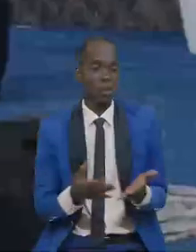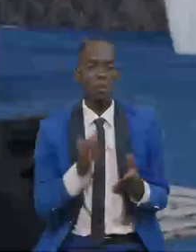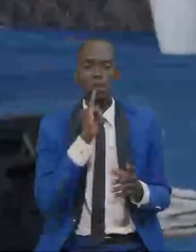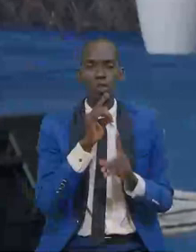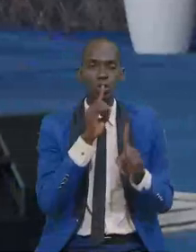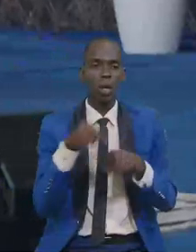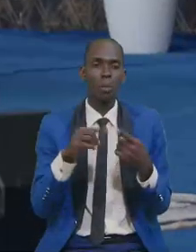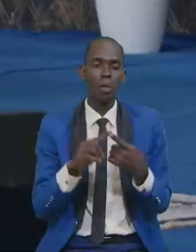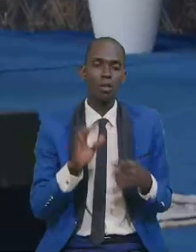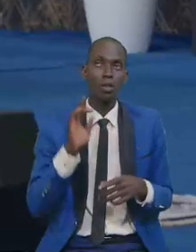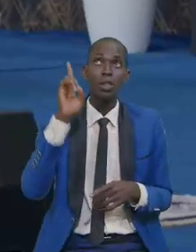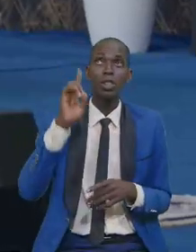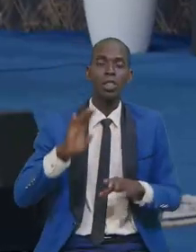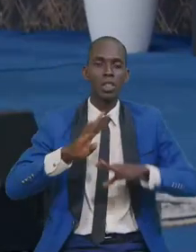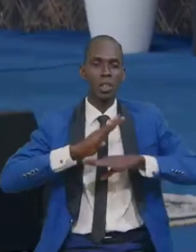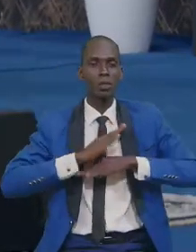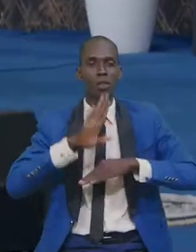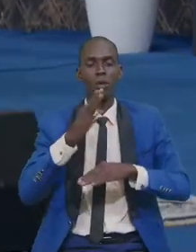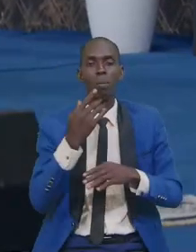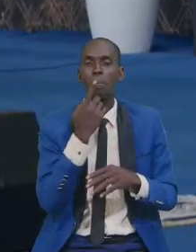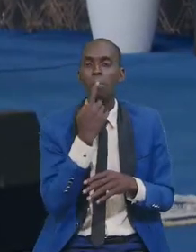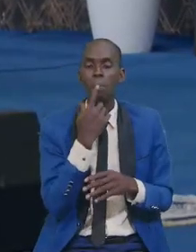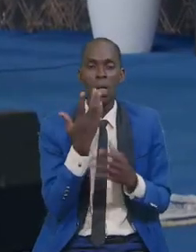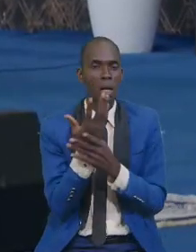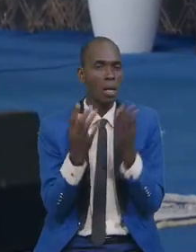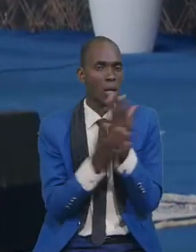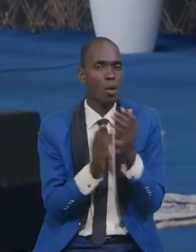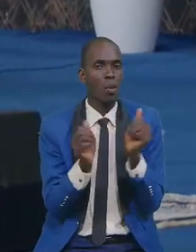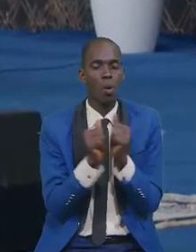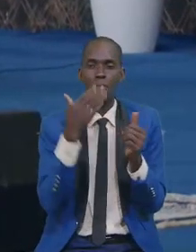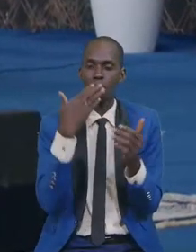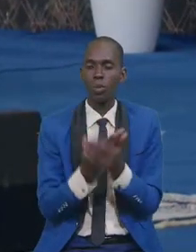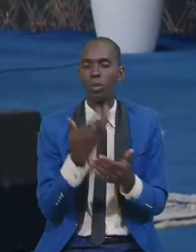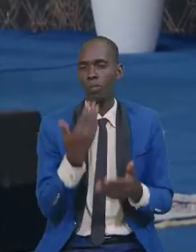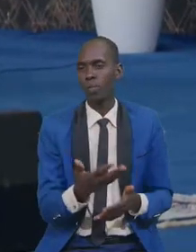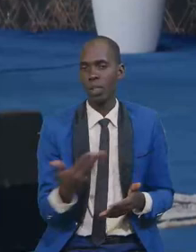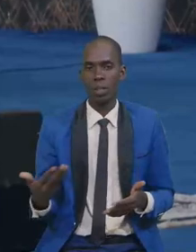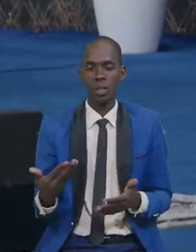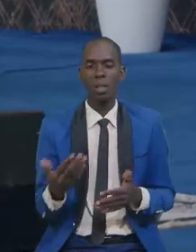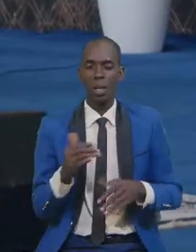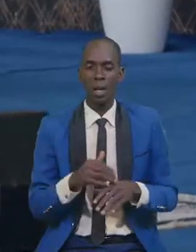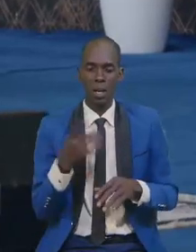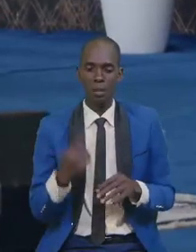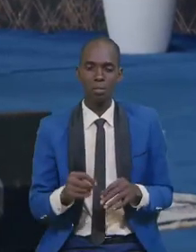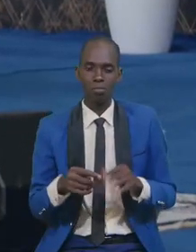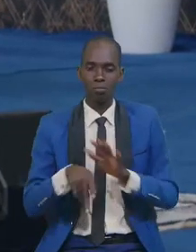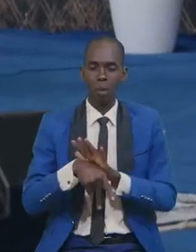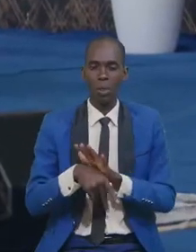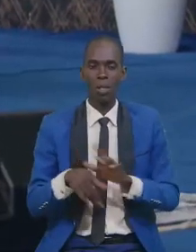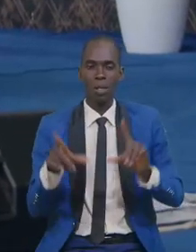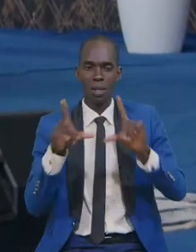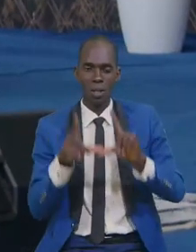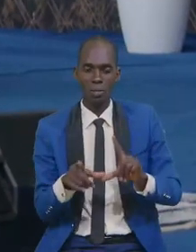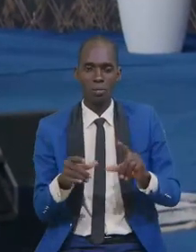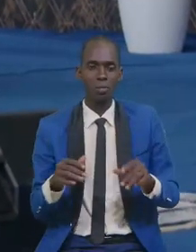Il parle de ta bouche qu'il rassasie au niveau primaire. Il te